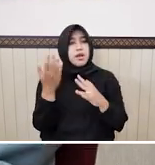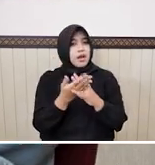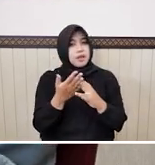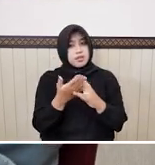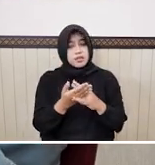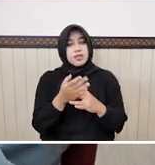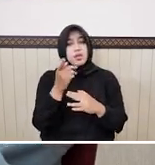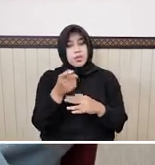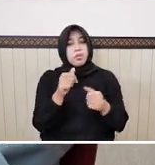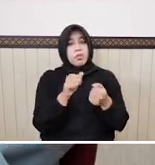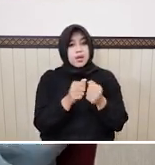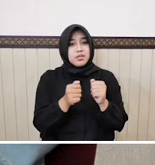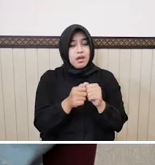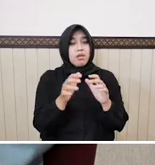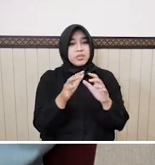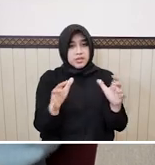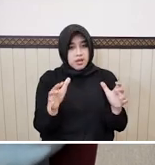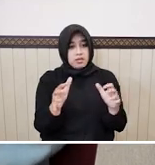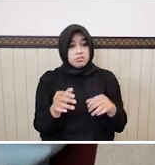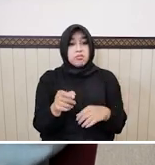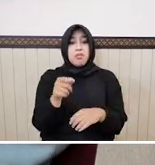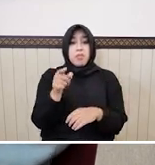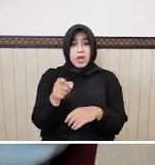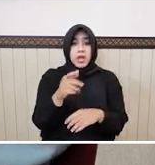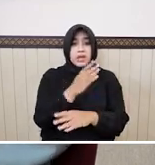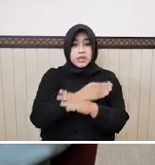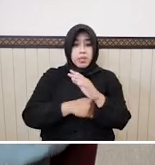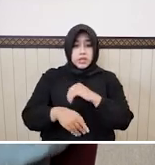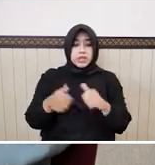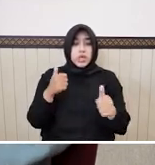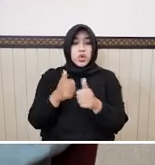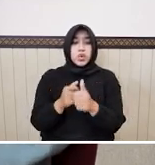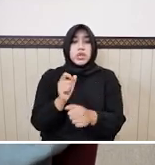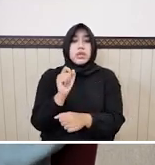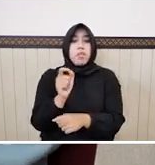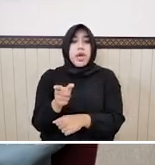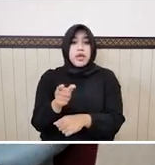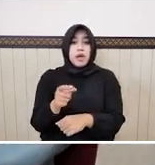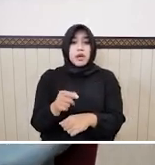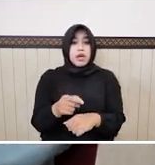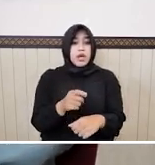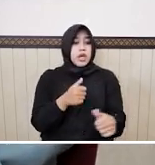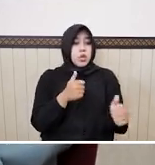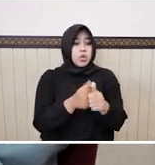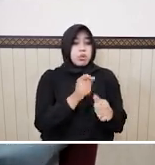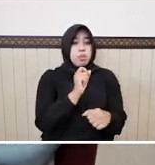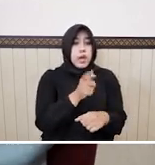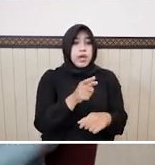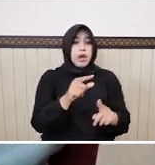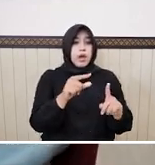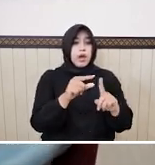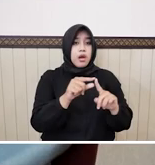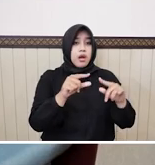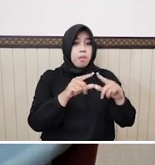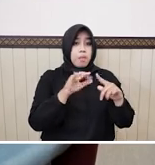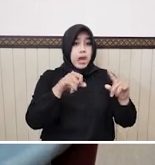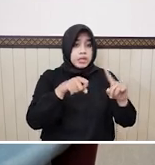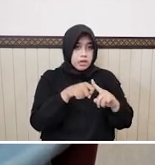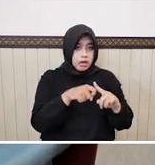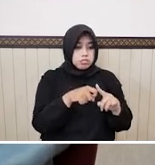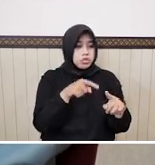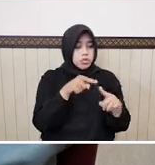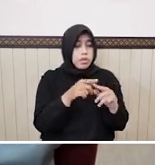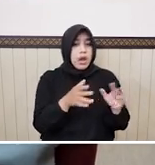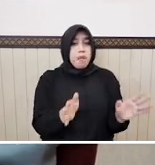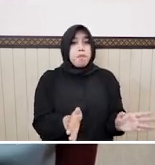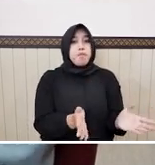besarnya dari situ er Padahal mereka juga ikut iuran mereka bayar pajak dan sebagainya untuk membangun gedung-gedung itu